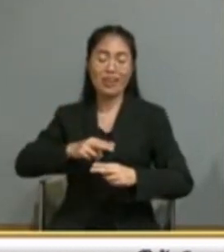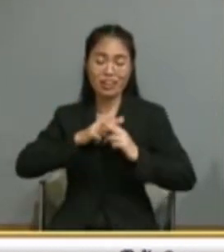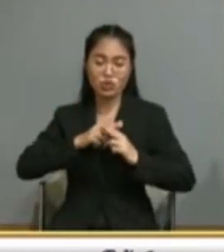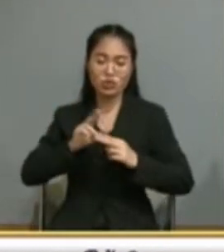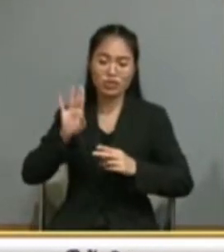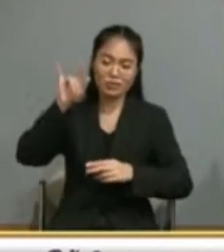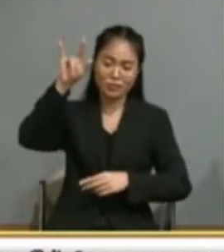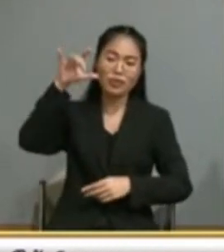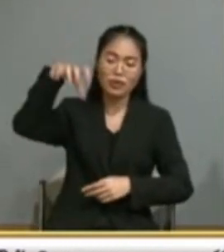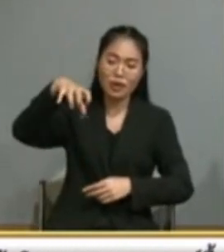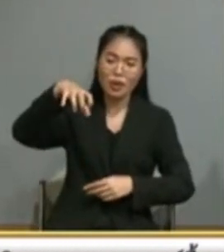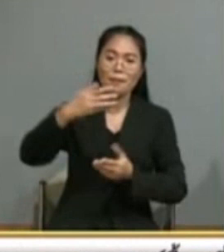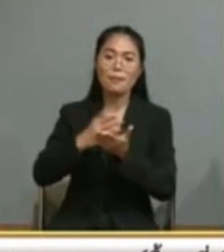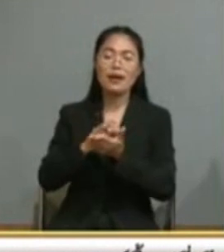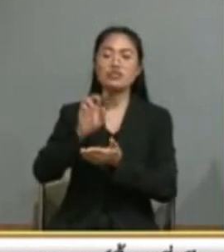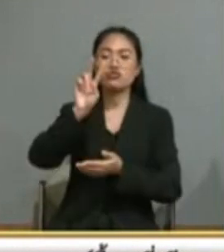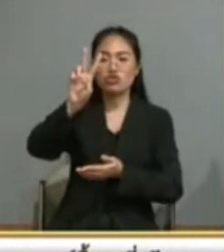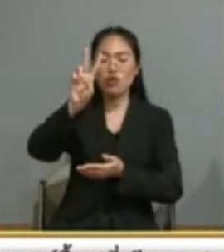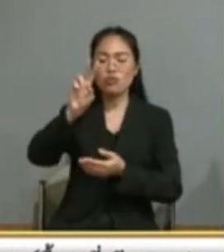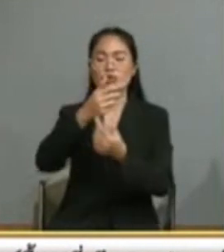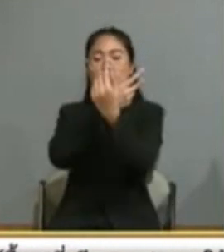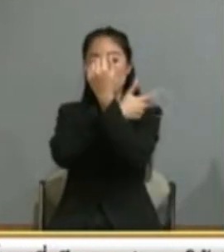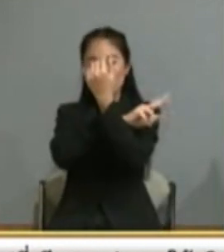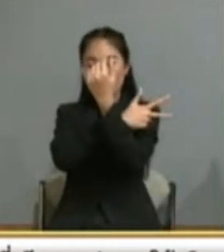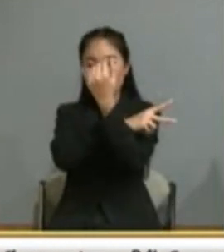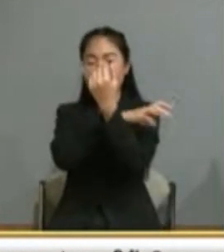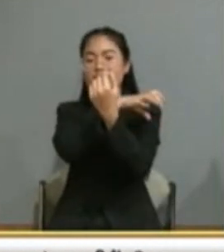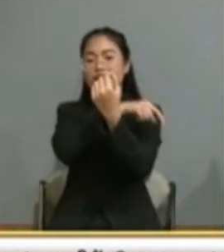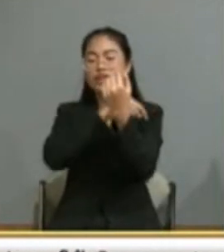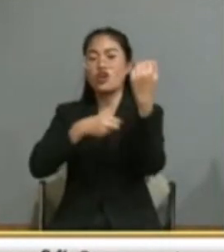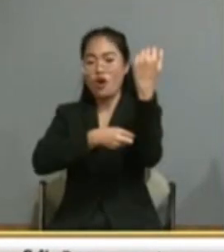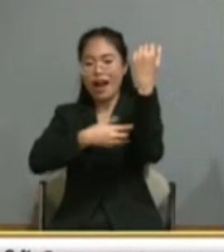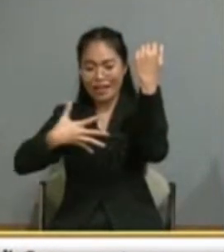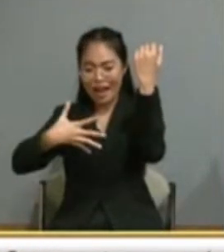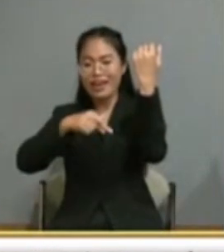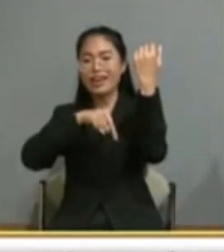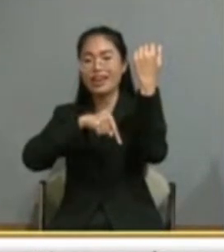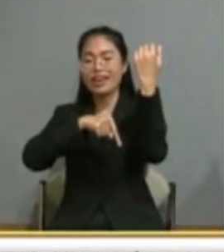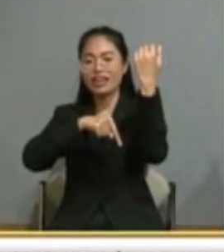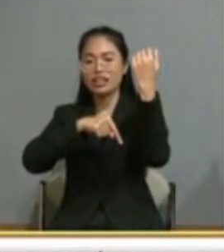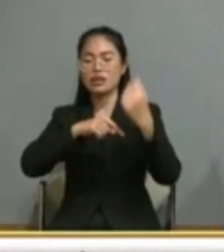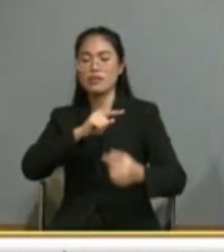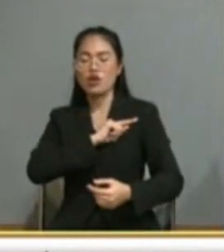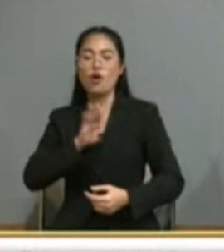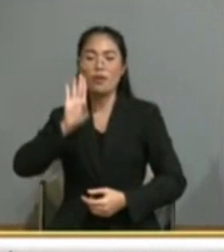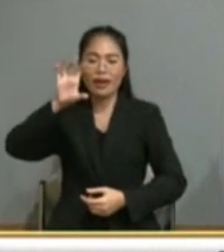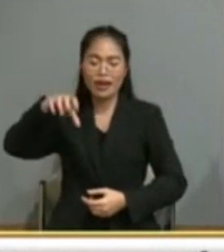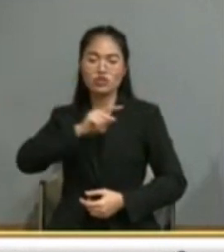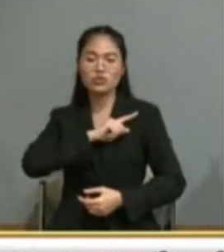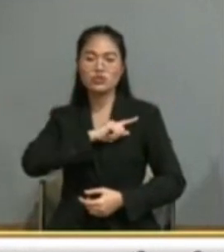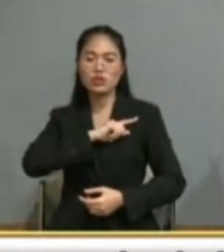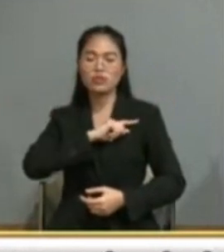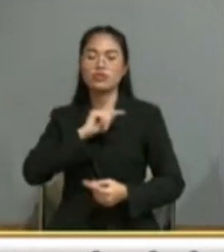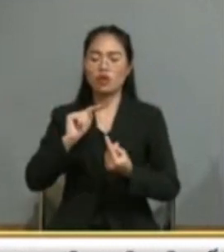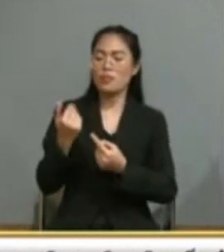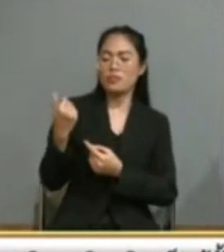แห่ง นั่นกคือ ถ้าอัศยาภูเก็ตและถ้าอากัศยาณหาดใหญ่ ส่นถ้าอากัศยาณของเอกชน